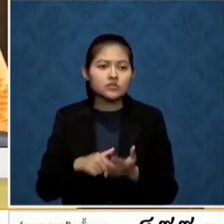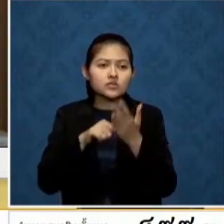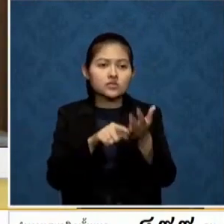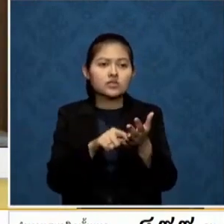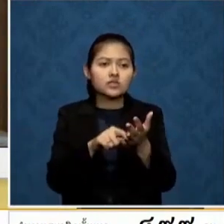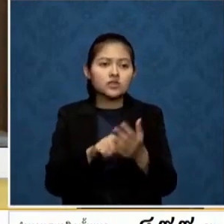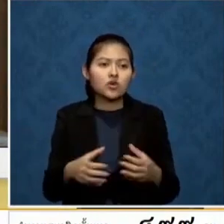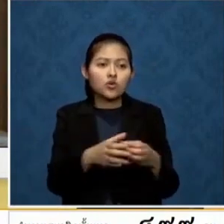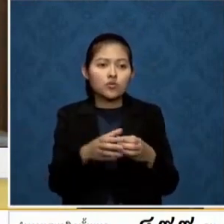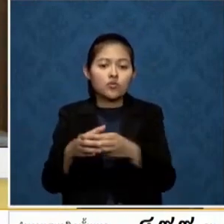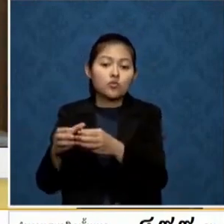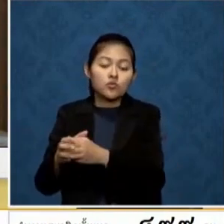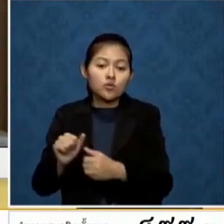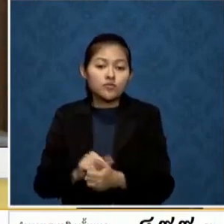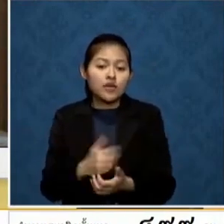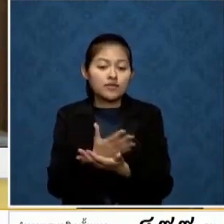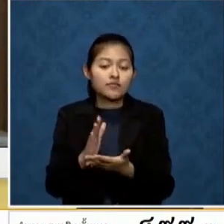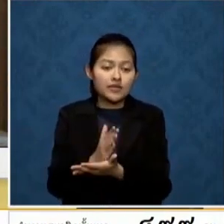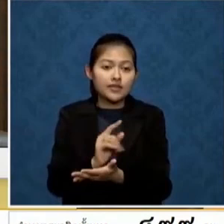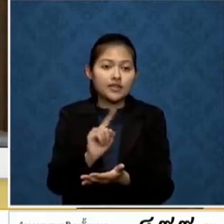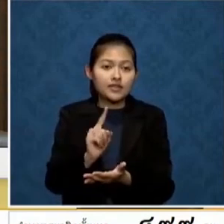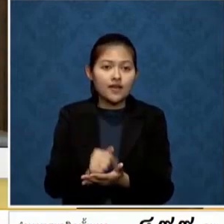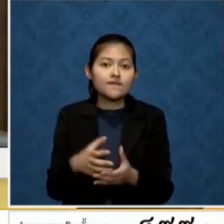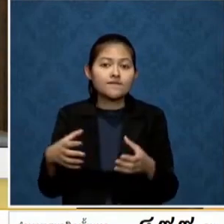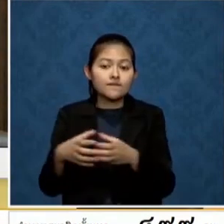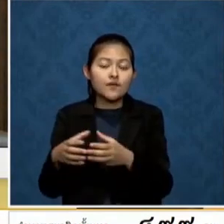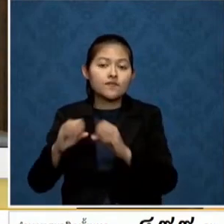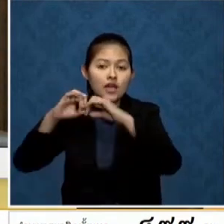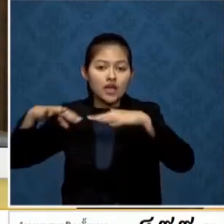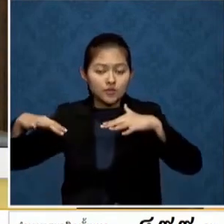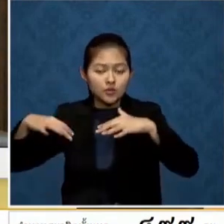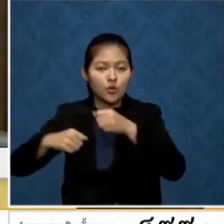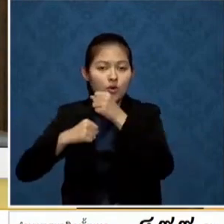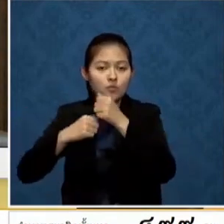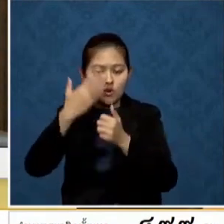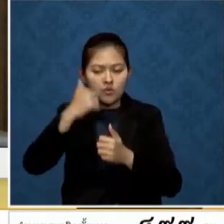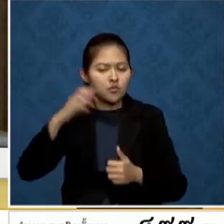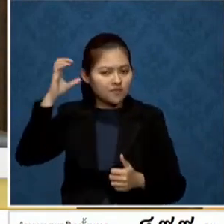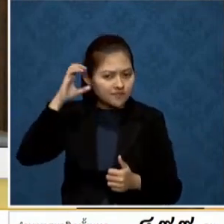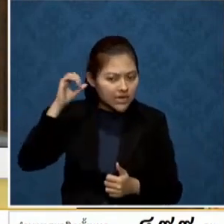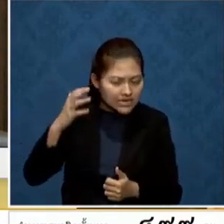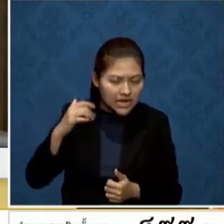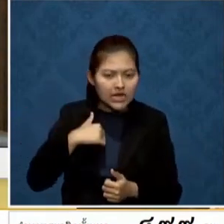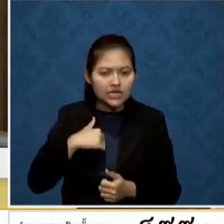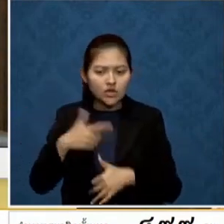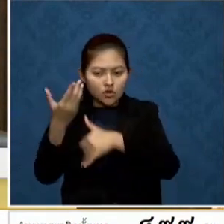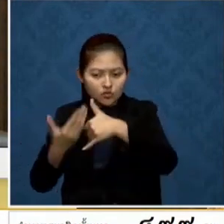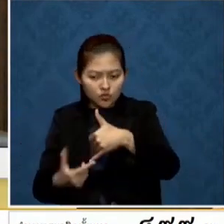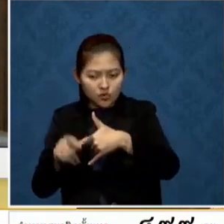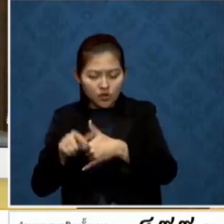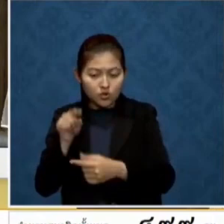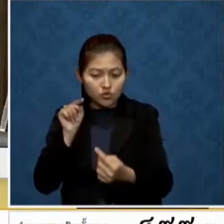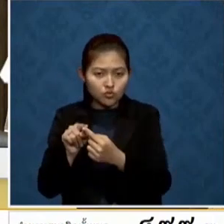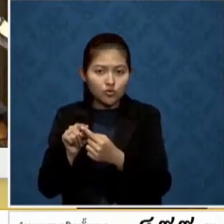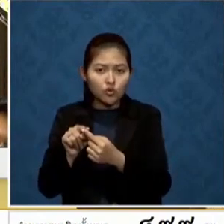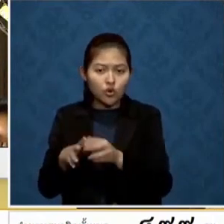ของ 3คณะนี้เป็นสัดส่วนของพรรคฝ่ายค้านเนี่ยเป็นเพราะว่าผมไม่ไว้วางใจหรือว่าตั้งคำถามถึงคุณสมบัติความเหมาะสม